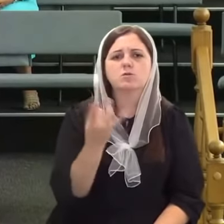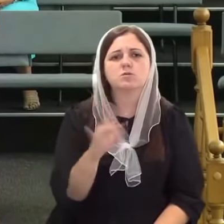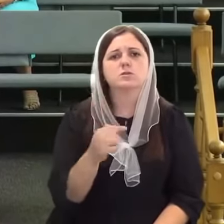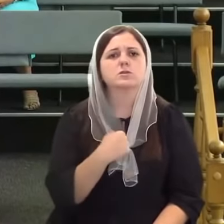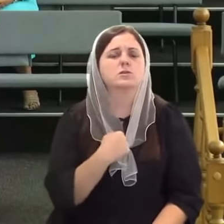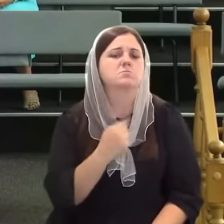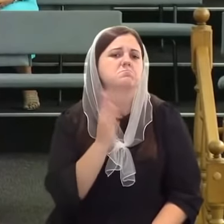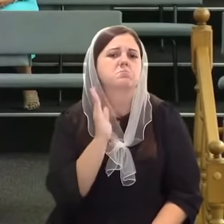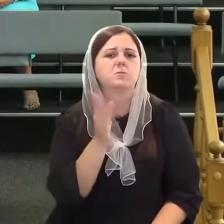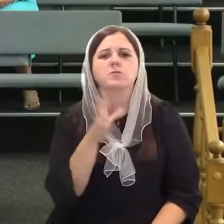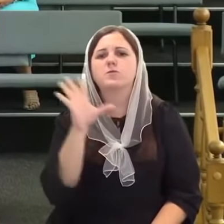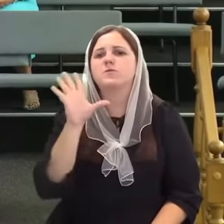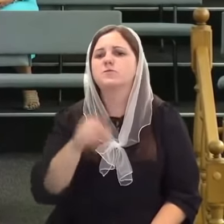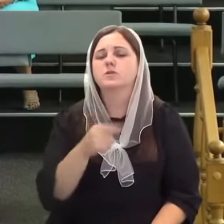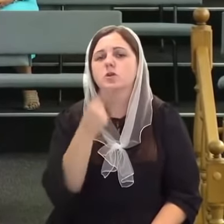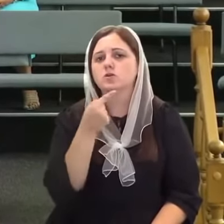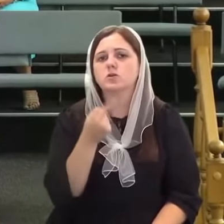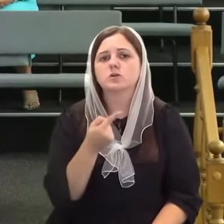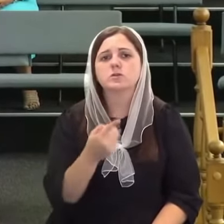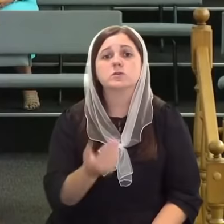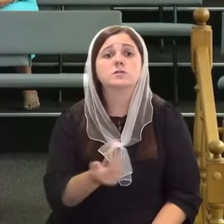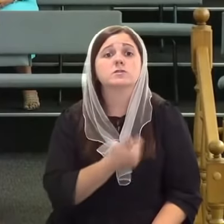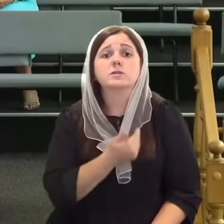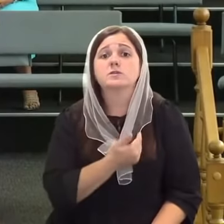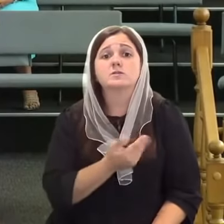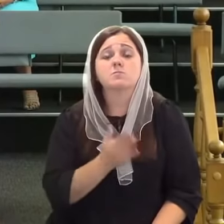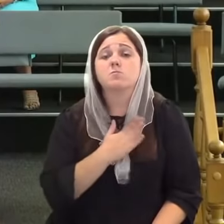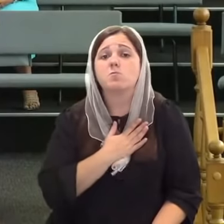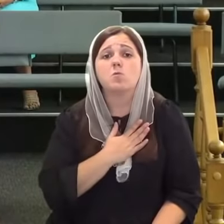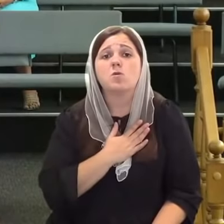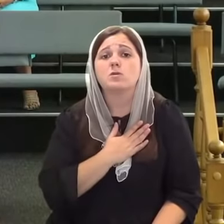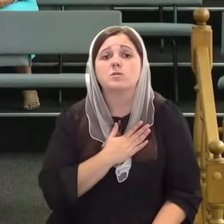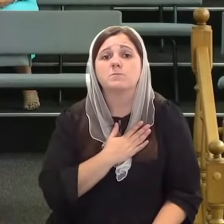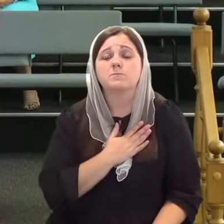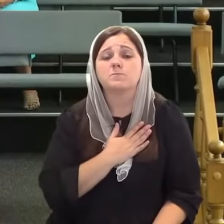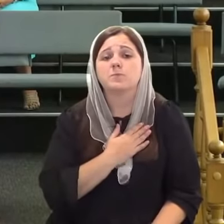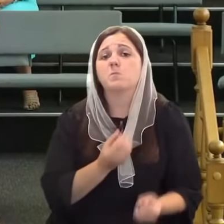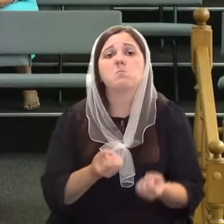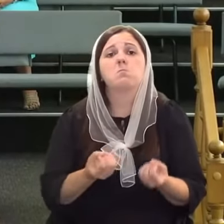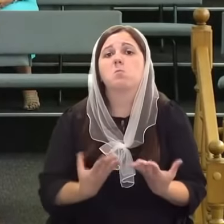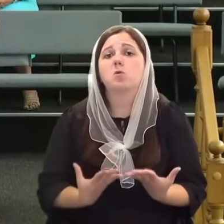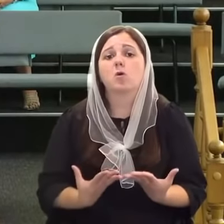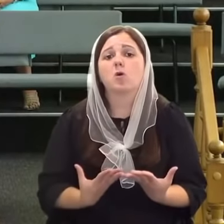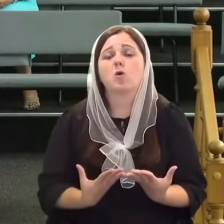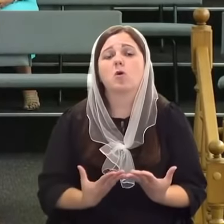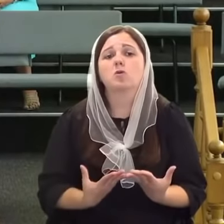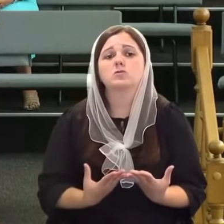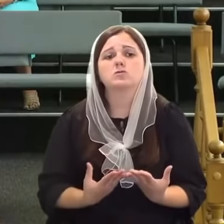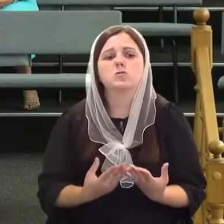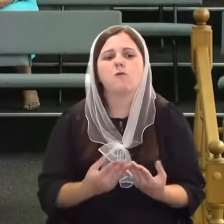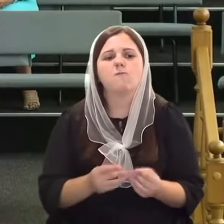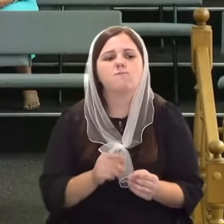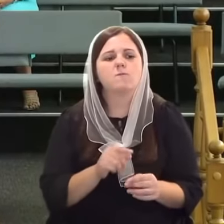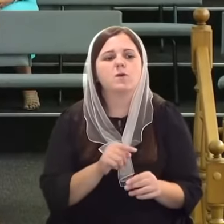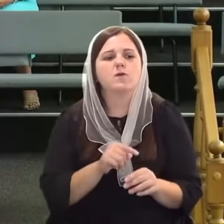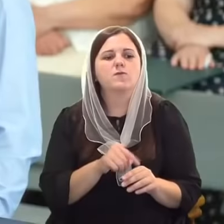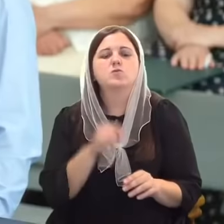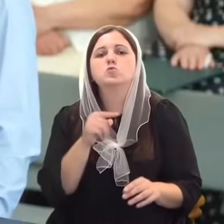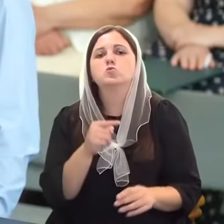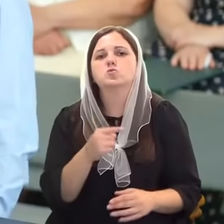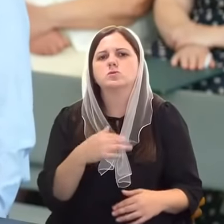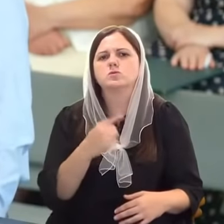все рассказывать, и желание или цель моего свидетельства не просто в нас вызвать какую-то жалость,